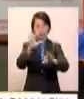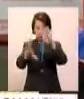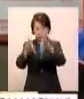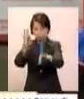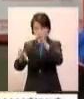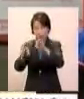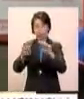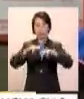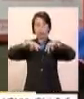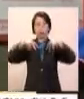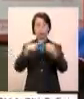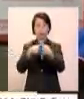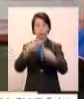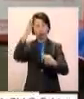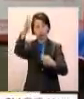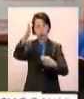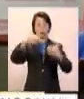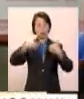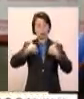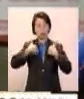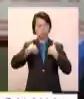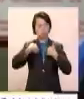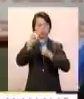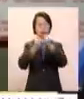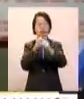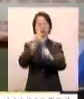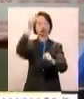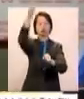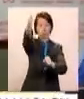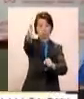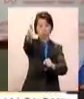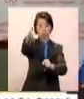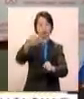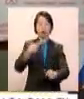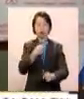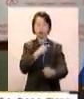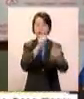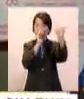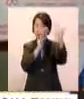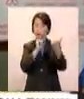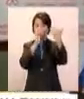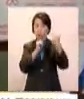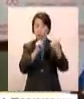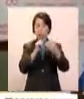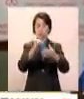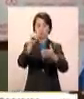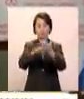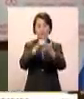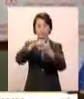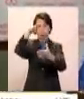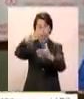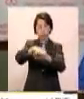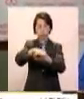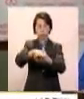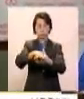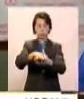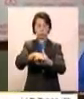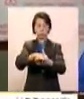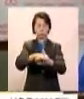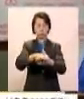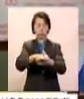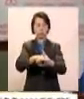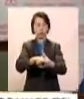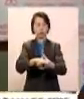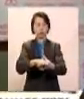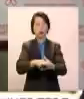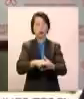parti yang akan berlangsung pada tahun hadapan, di mana kita mengharapkan undi satu power keadilan, satu undi,